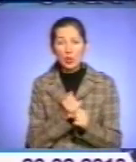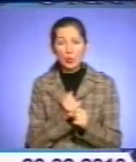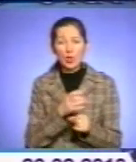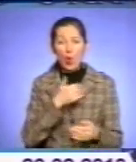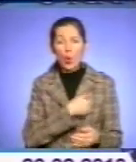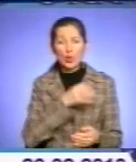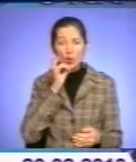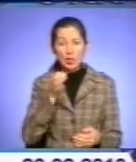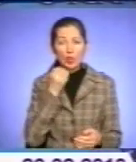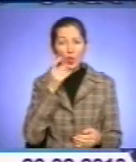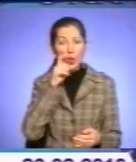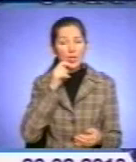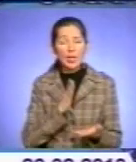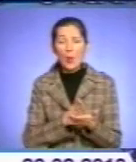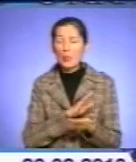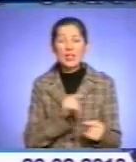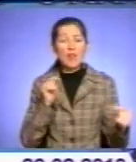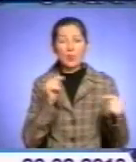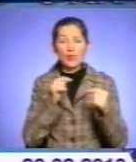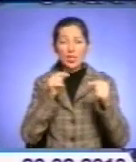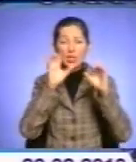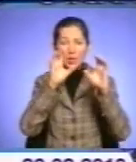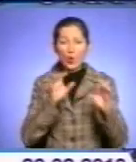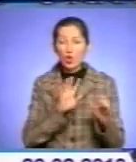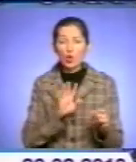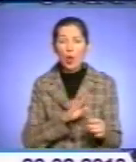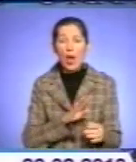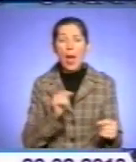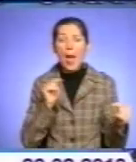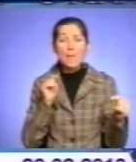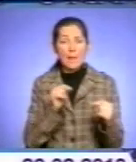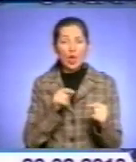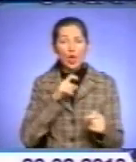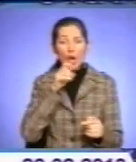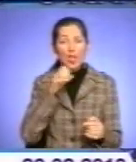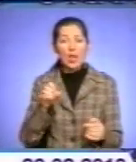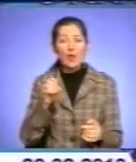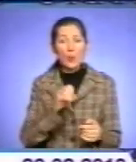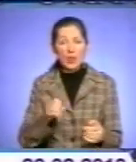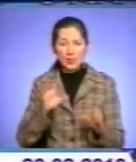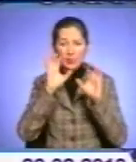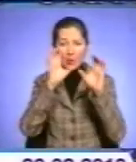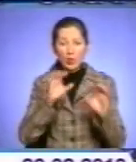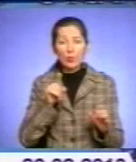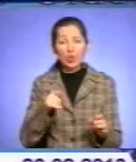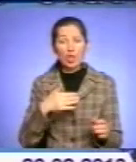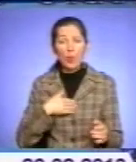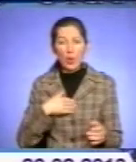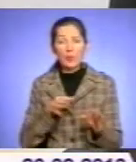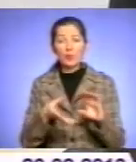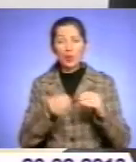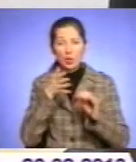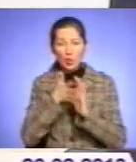Україна матиме відповідні закони, які підлягають європейським законам, тоді ми проаналізуємо це питання більш